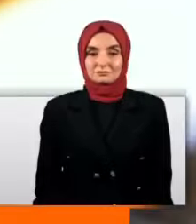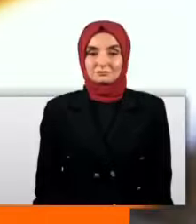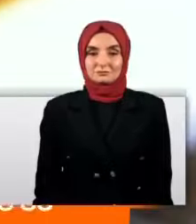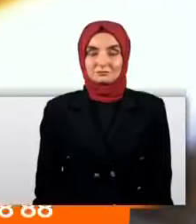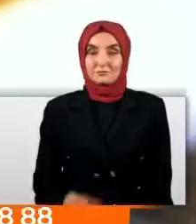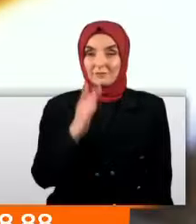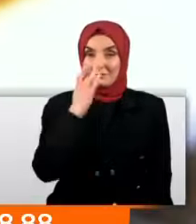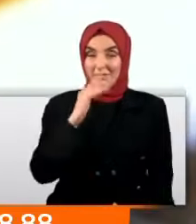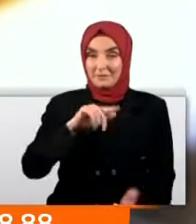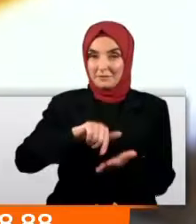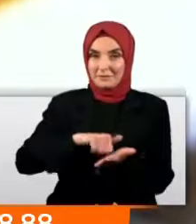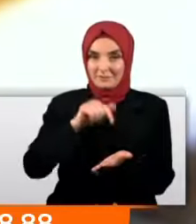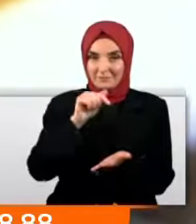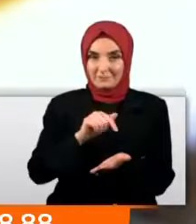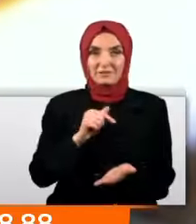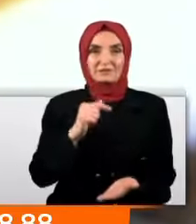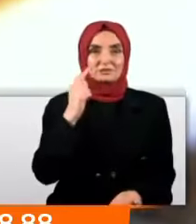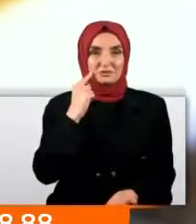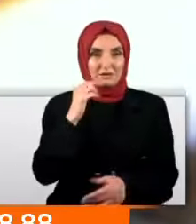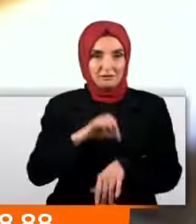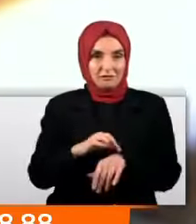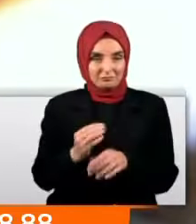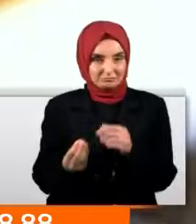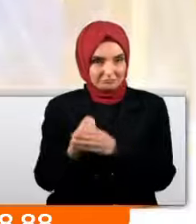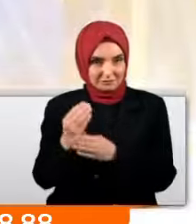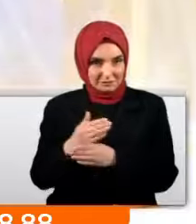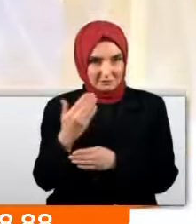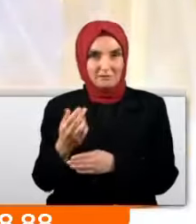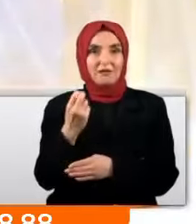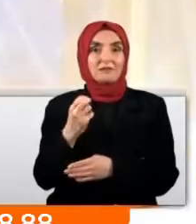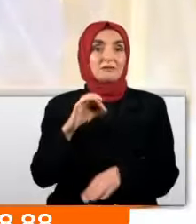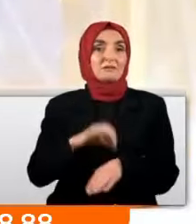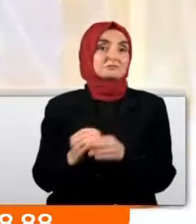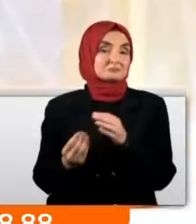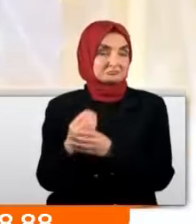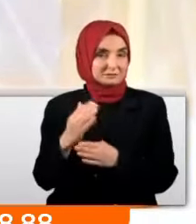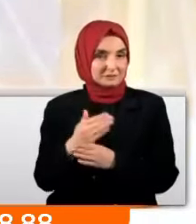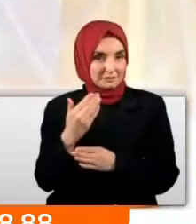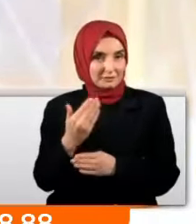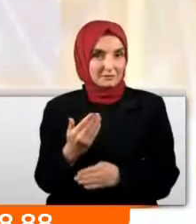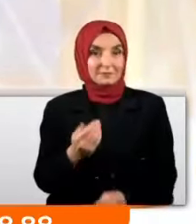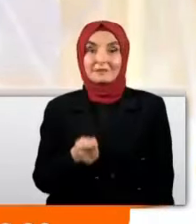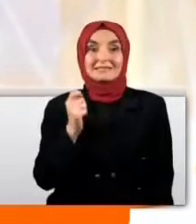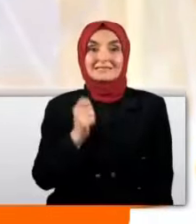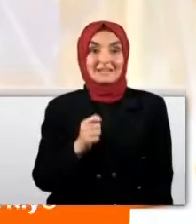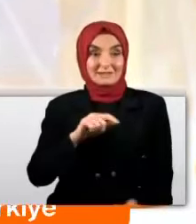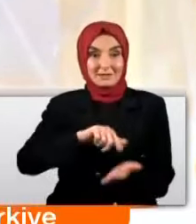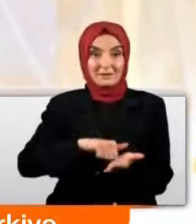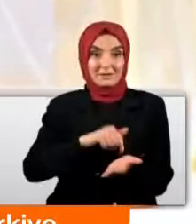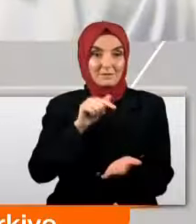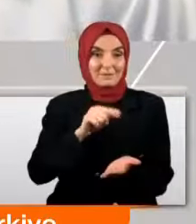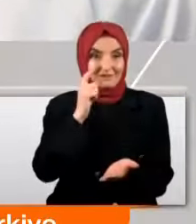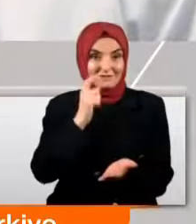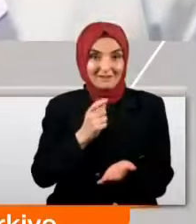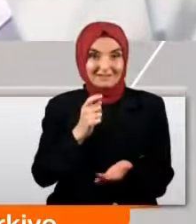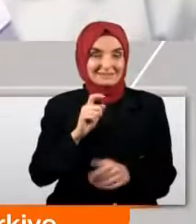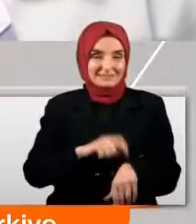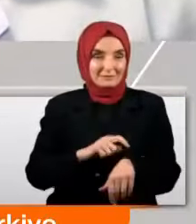Sahte ballar şekerden kansere kadar birçok hastalığa sebep oluyor. Gerçek olanın tespitinde fiyatı da büyük önem taşıyor. Şu